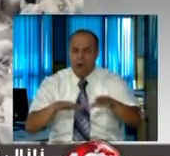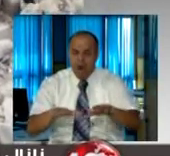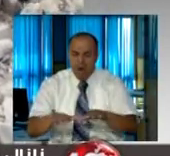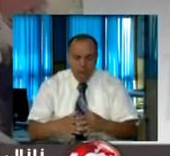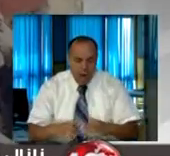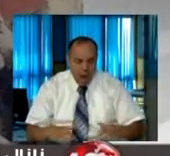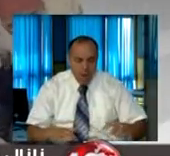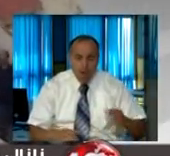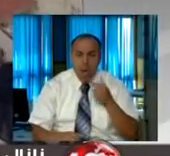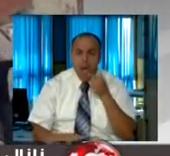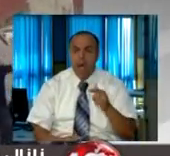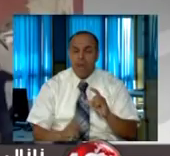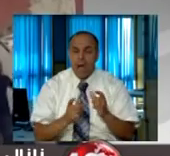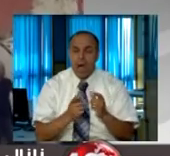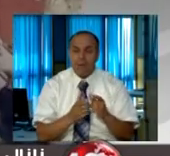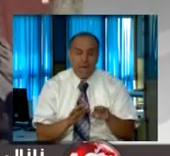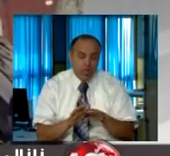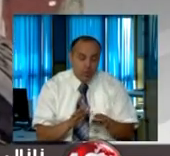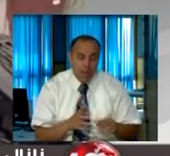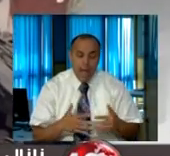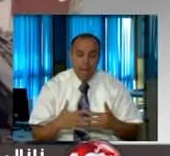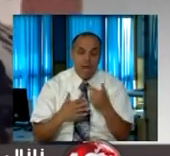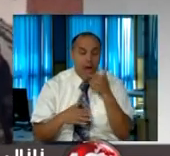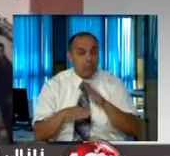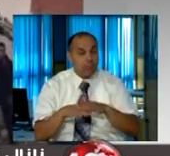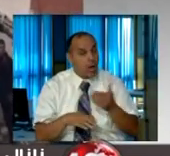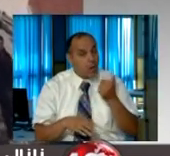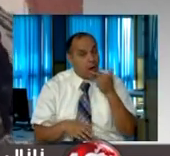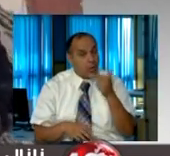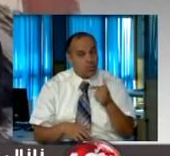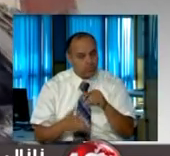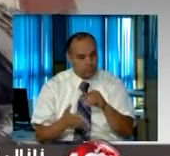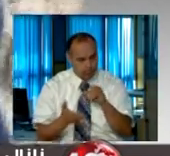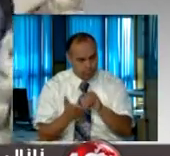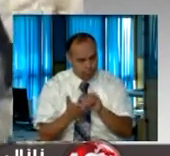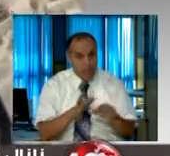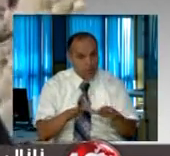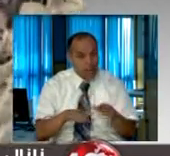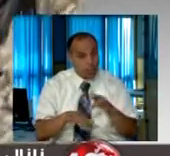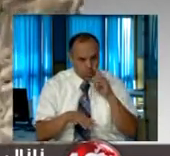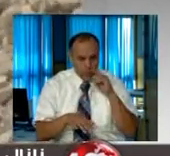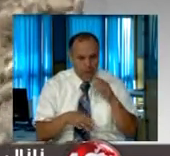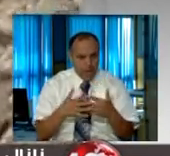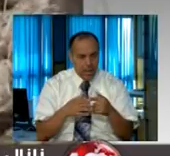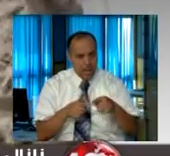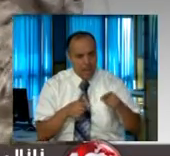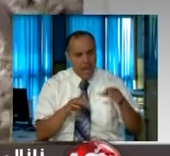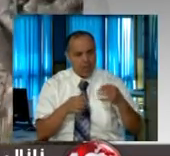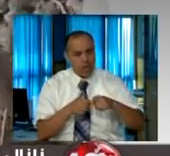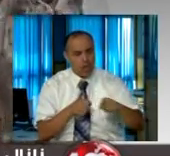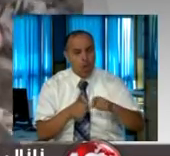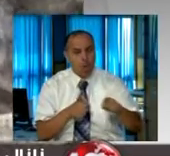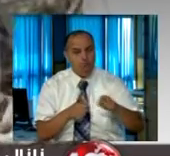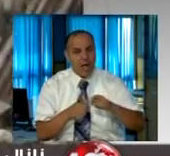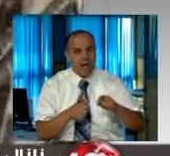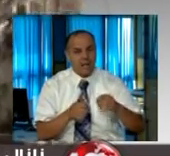أرضية. وكانت هيئة المسح الجيولوجي الأمريكية قد أعلنت أنه تم تسجيل مركز الزلزال على بعد